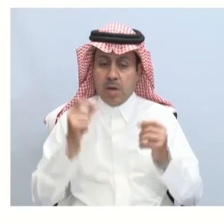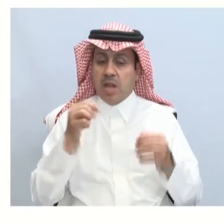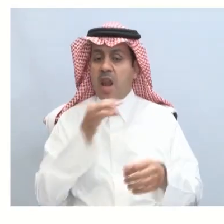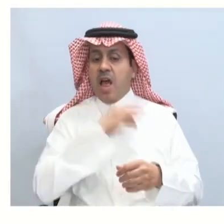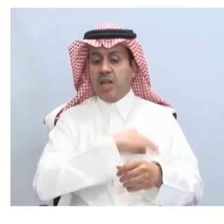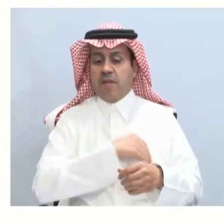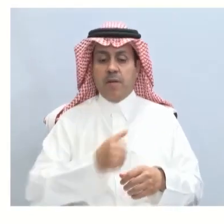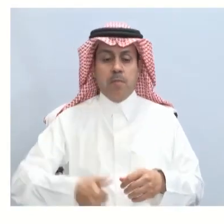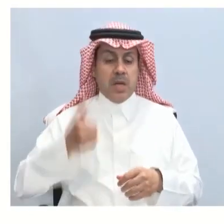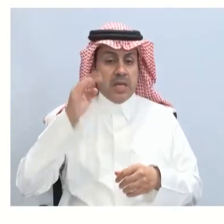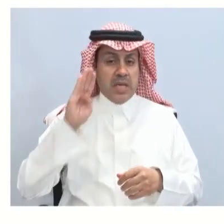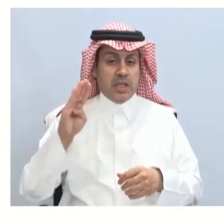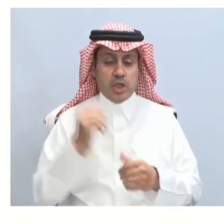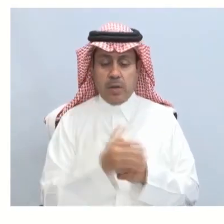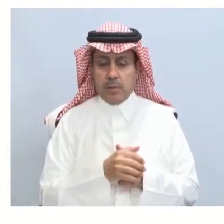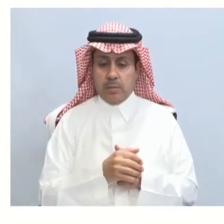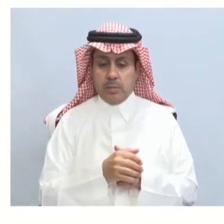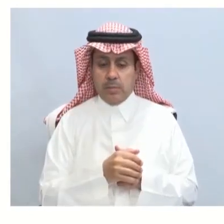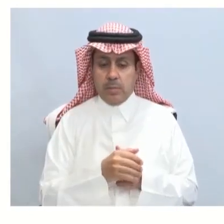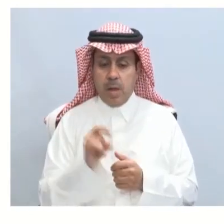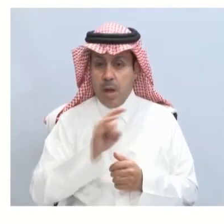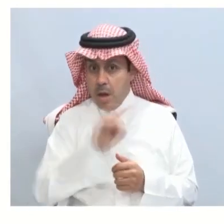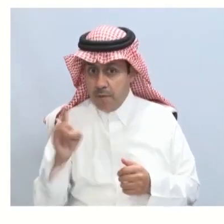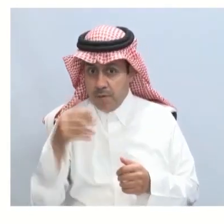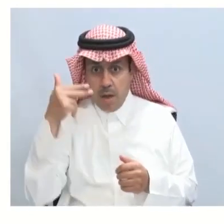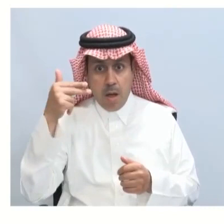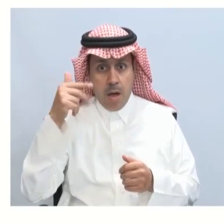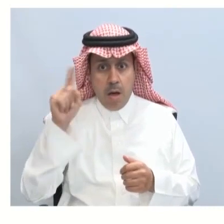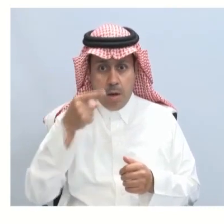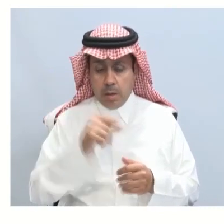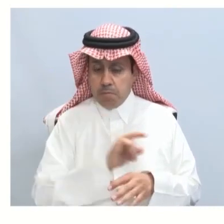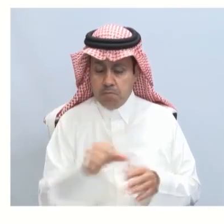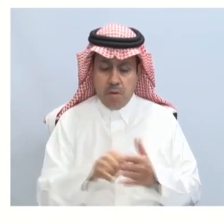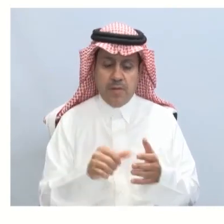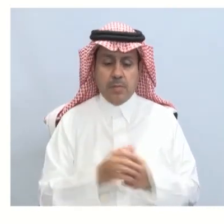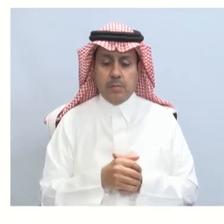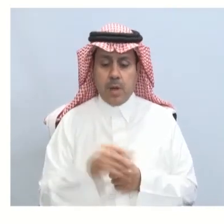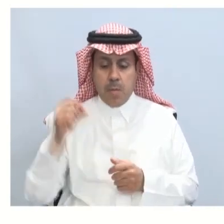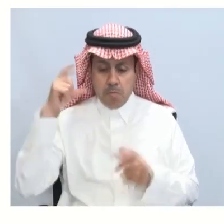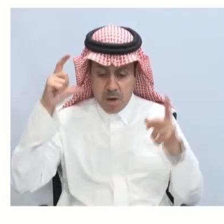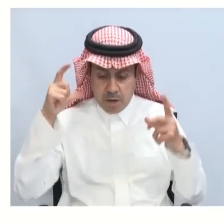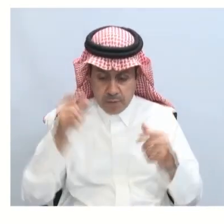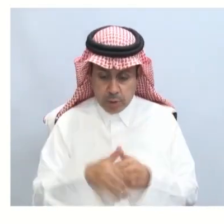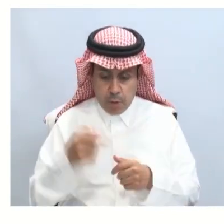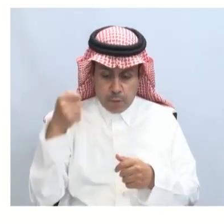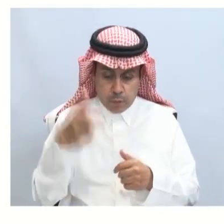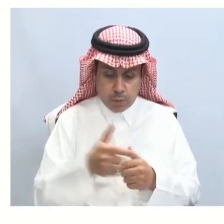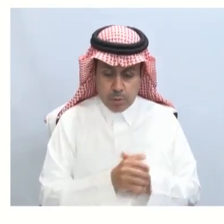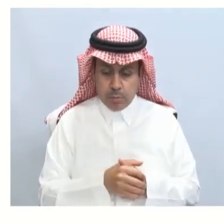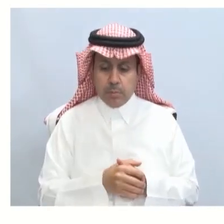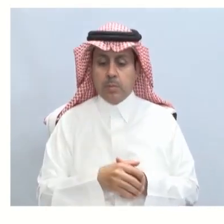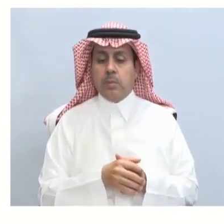لنفي الغرر عنها ناتي الى هذا الشرط معرفه الاجره الحكمه من هذا الشرط